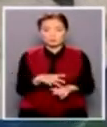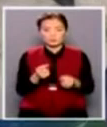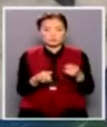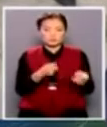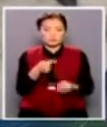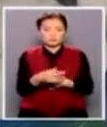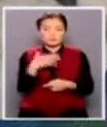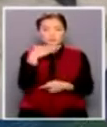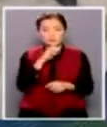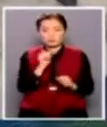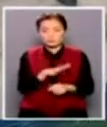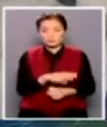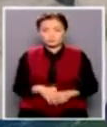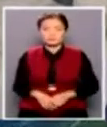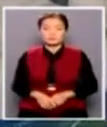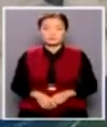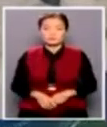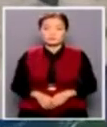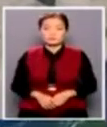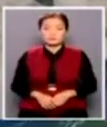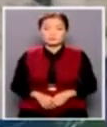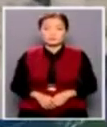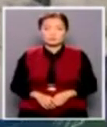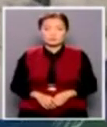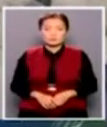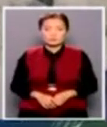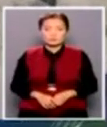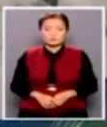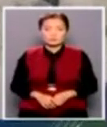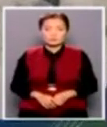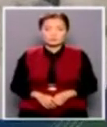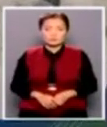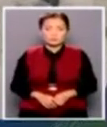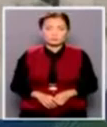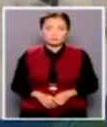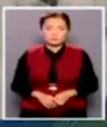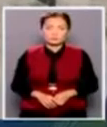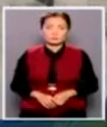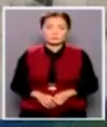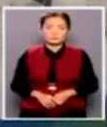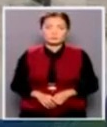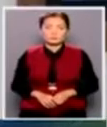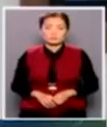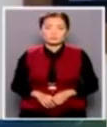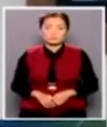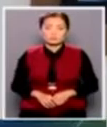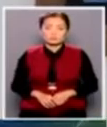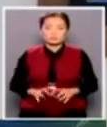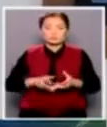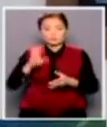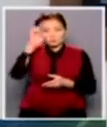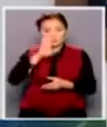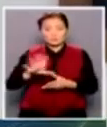ойланып қалар, айдалада қалай тастайын, тоңып қалады ғой деп тастауда ойланып қалатын шығар деген ғой керек. Әлем